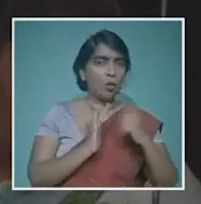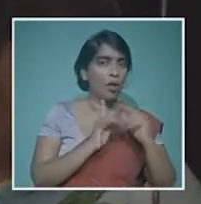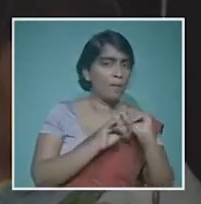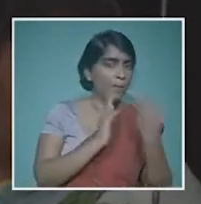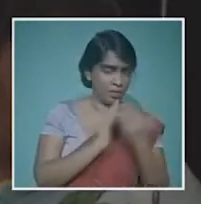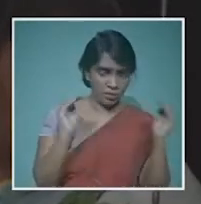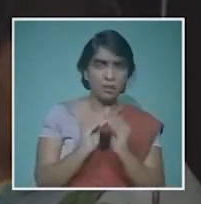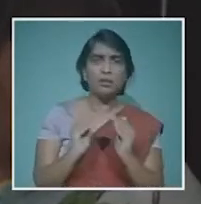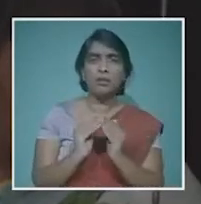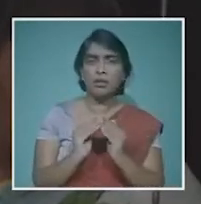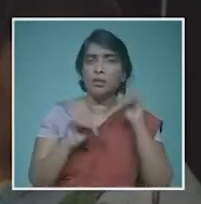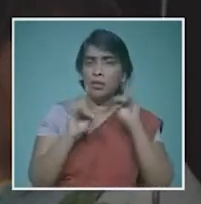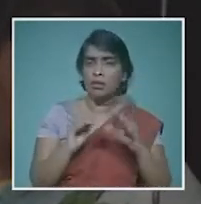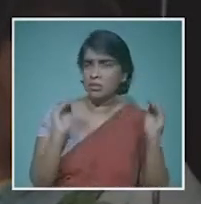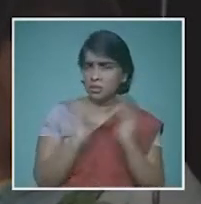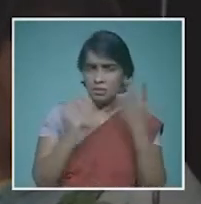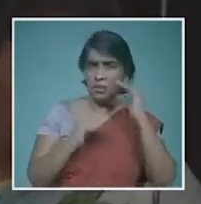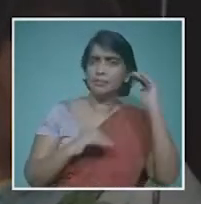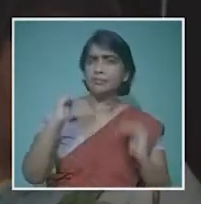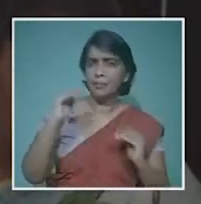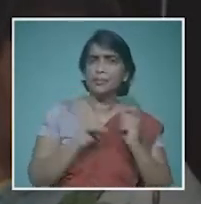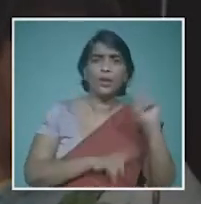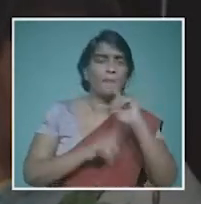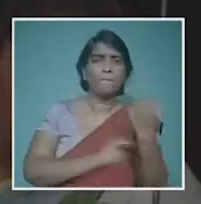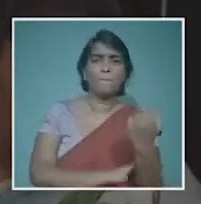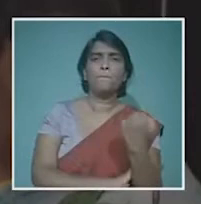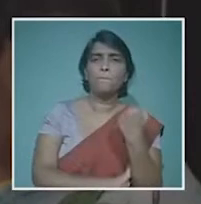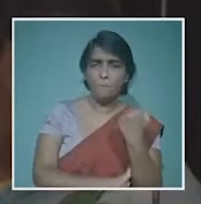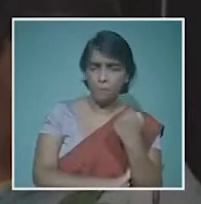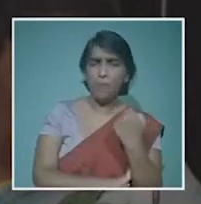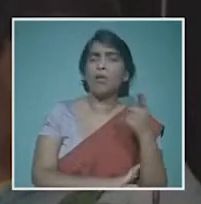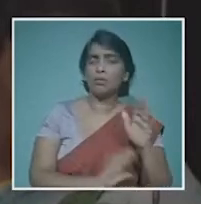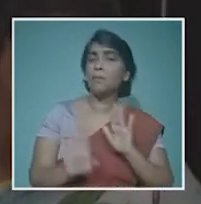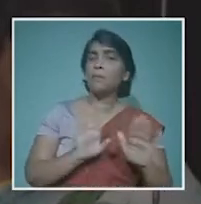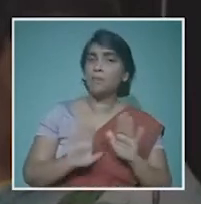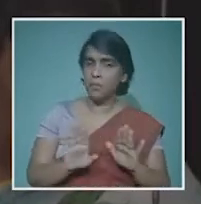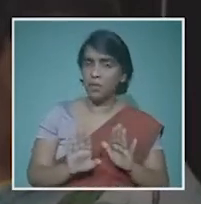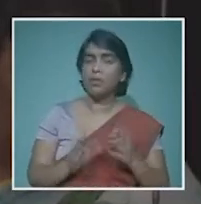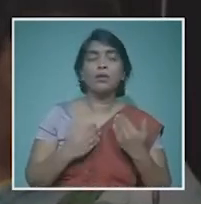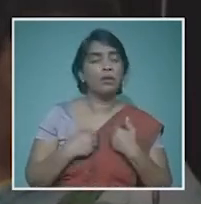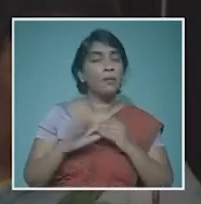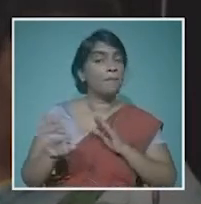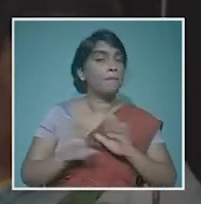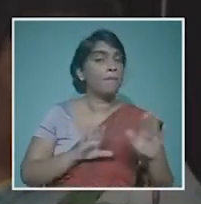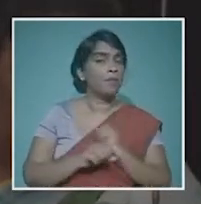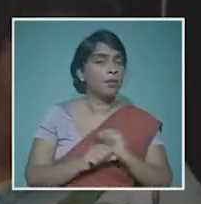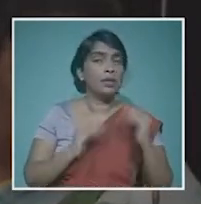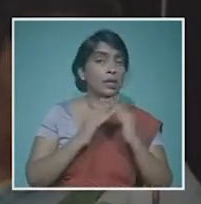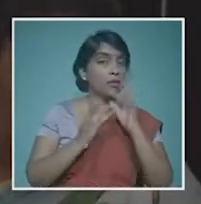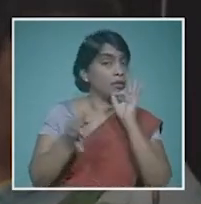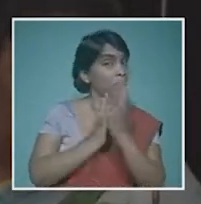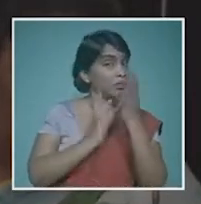ප්‍රතිපත්තියයි සමානද කියලා. එහෙම අසමාන නම් පාර්ලිමේන්තුවේ බලය තියෙනවා ඒක පාලනය කරන්න. අපි පාලනය නොකර ගෙවල් පුච්ච ගන්න